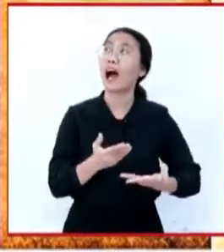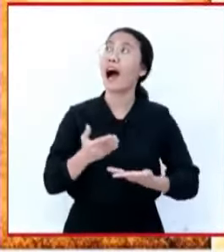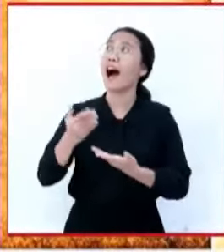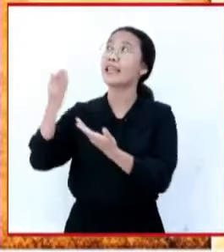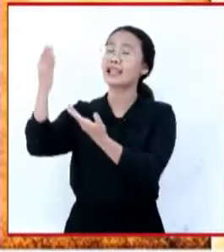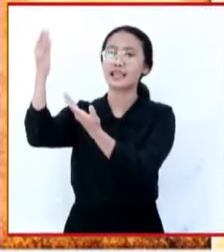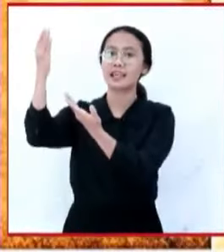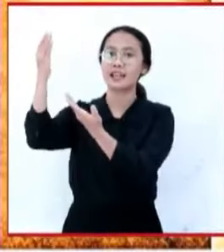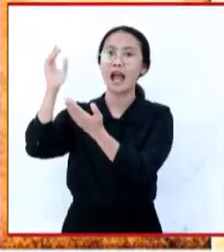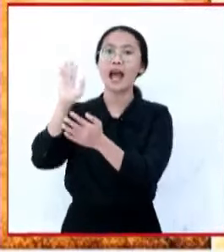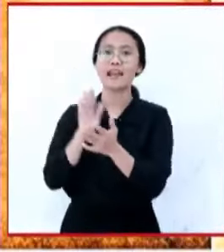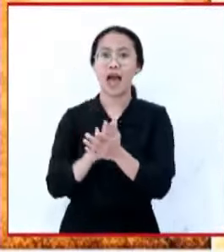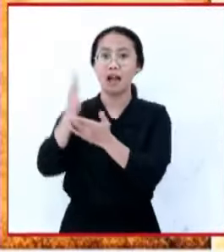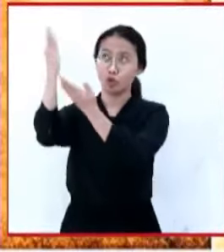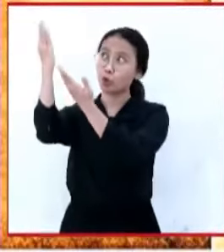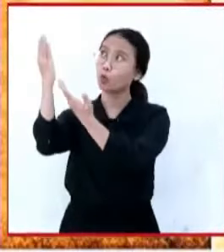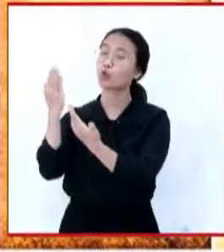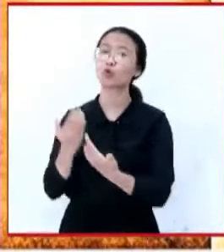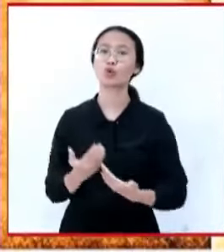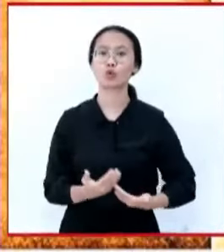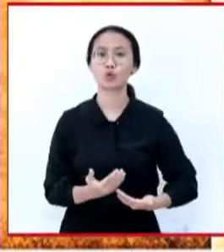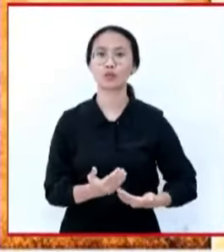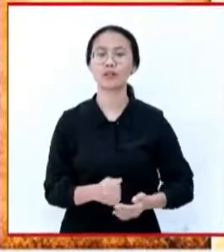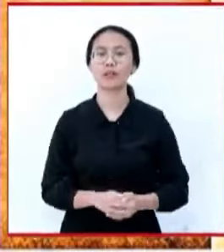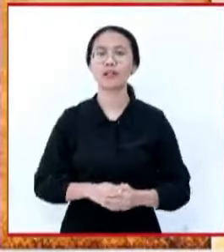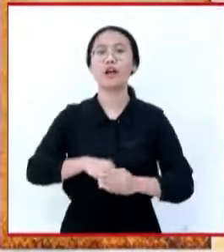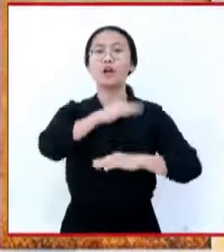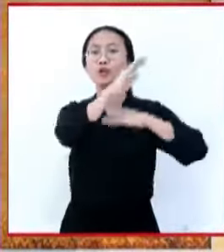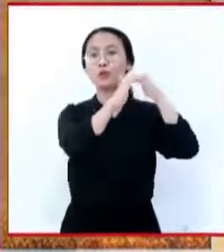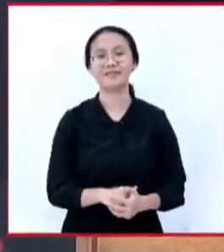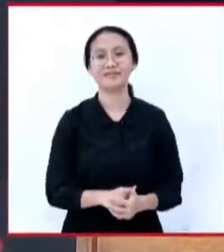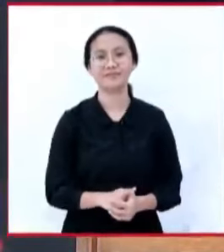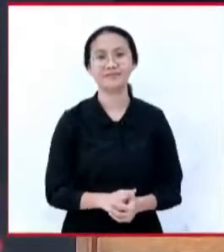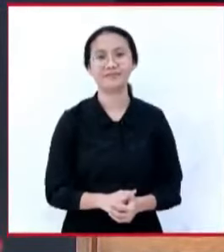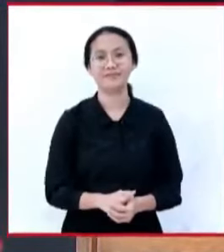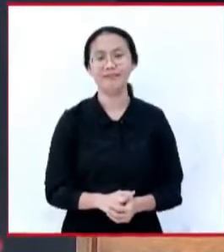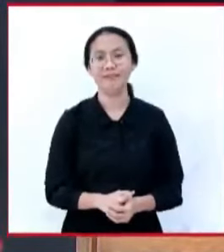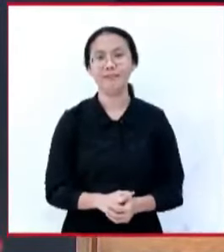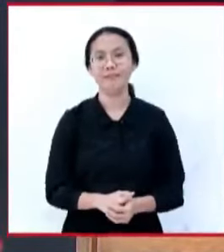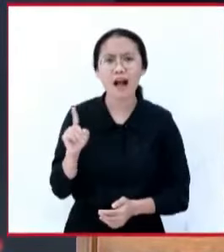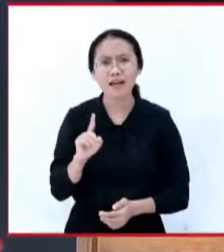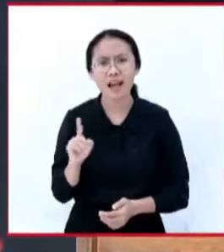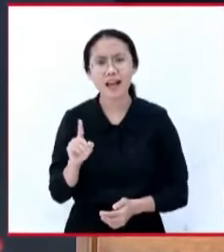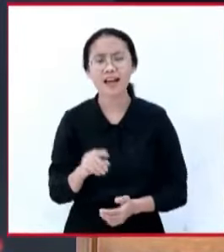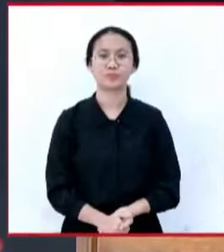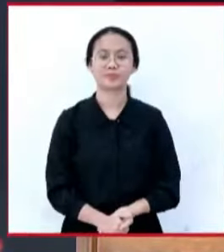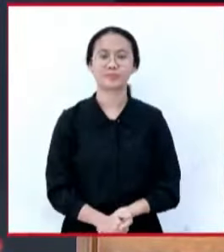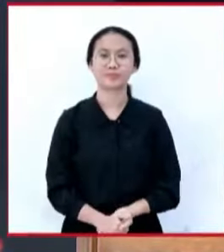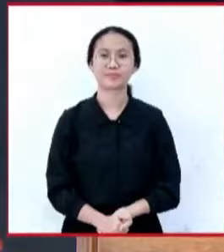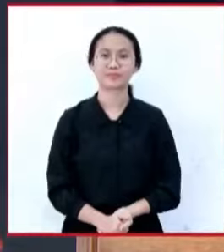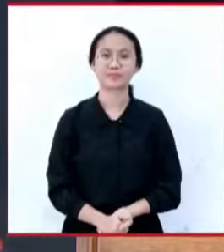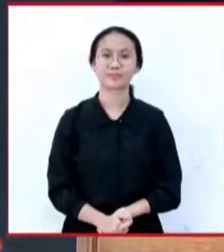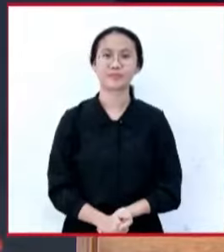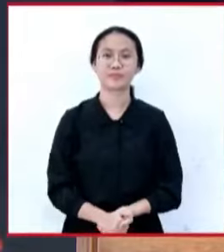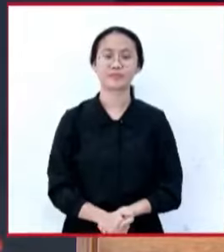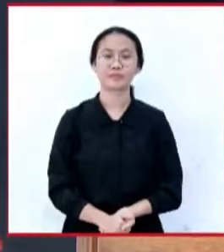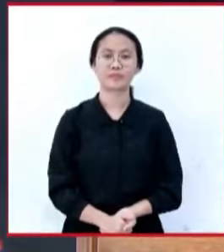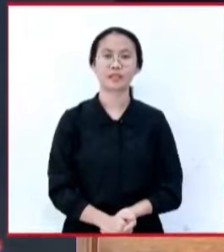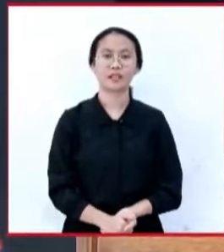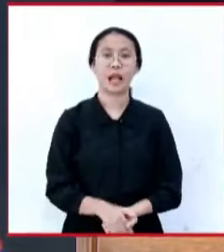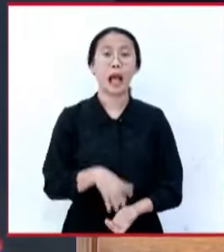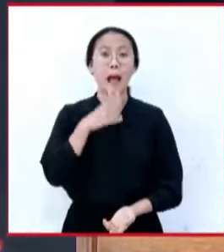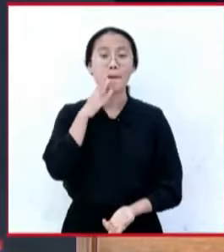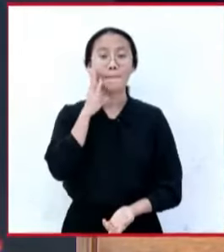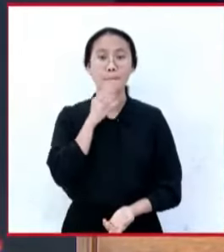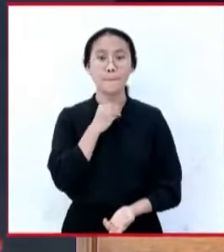turun dari surga berarti surga memang di atas lalu di atas mana tidak tahu menurut saya ini